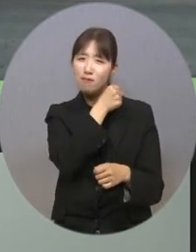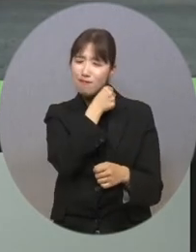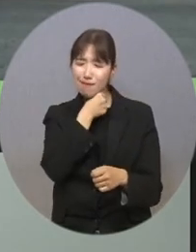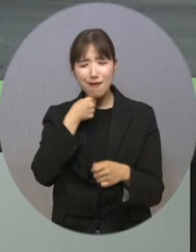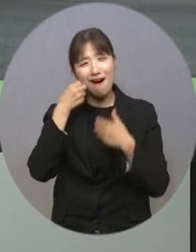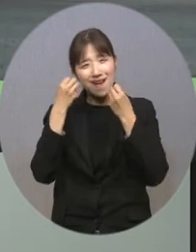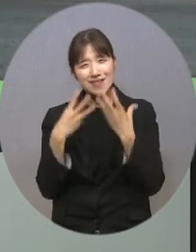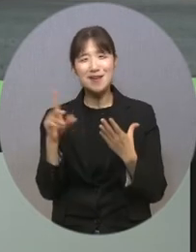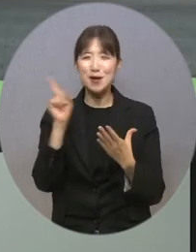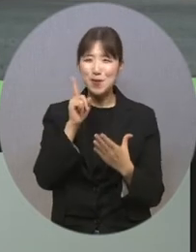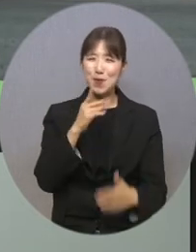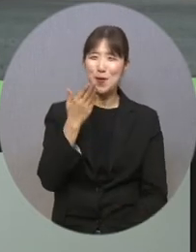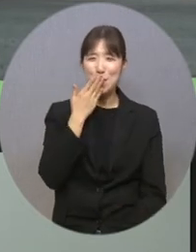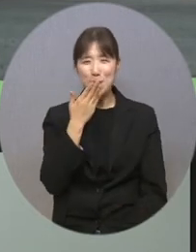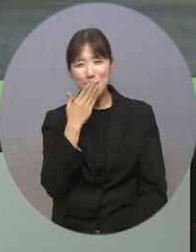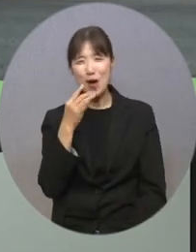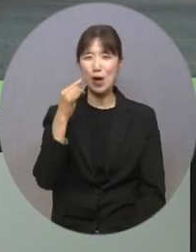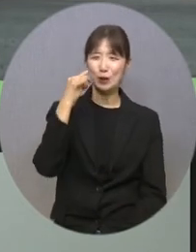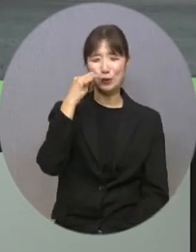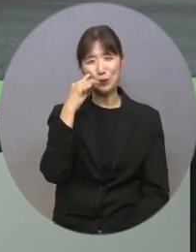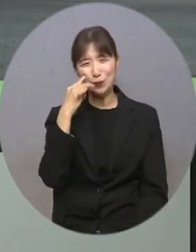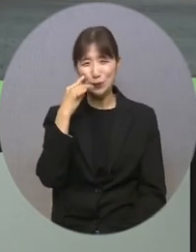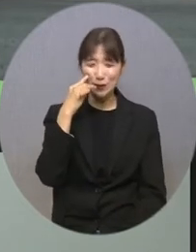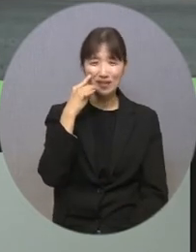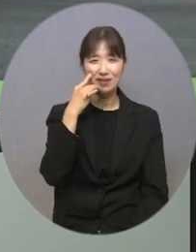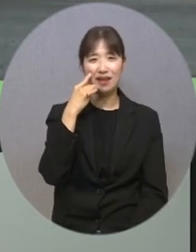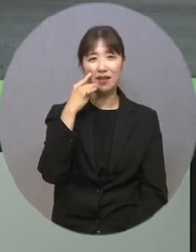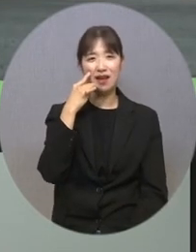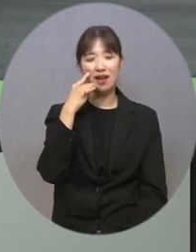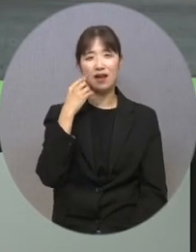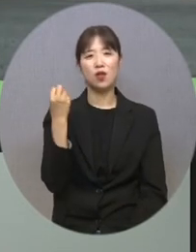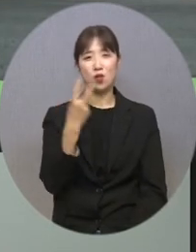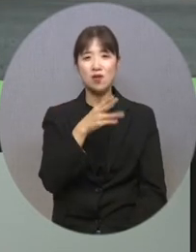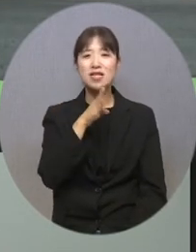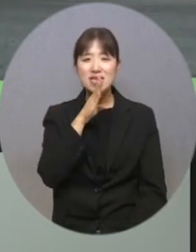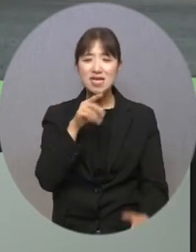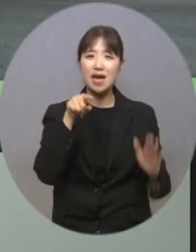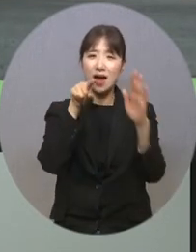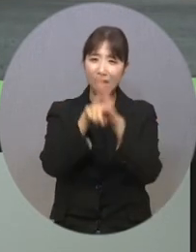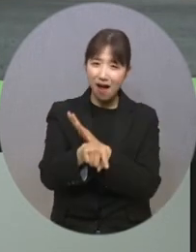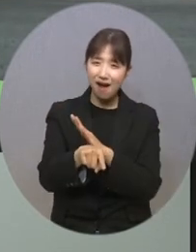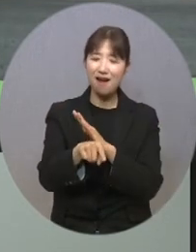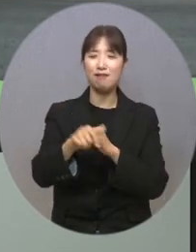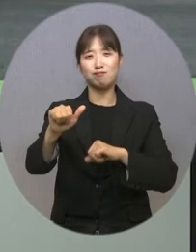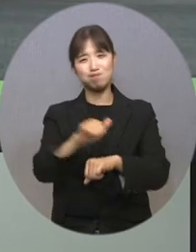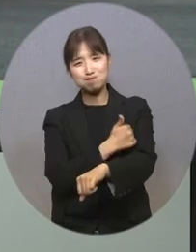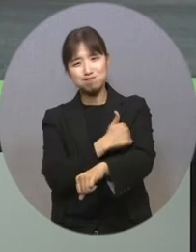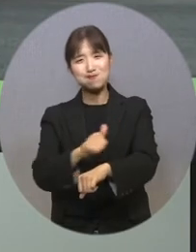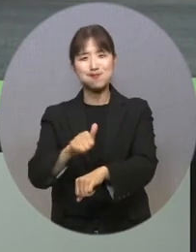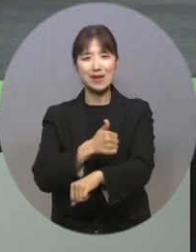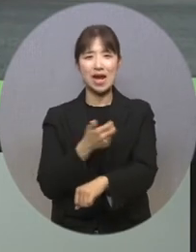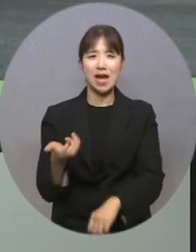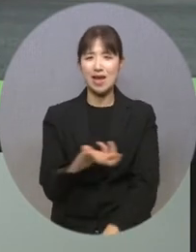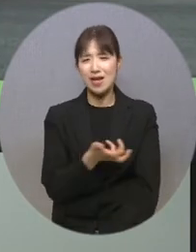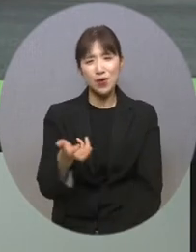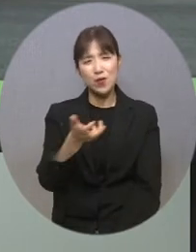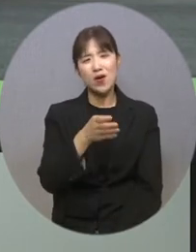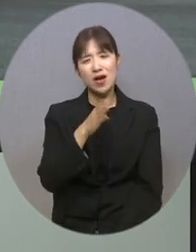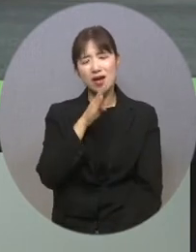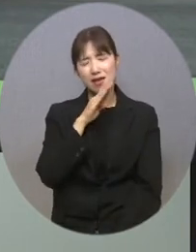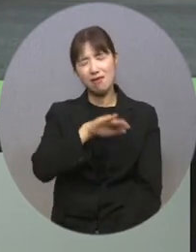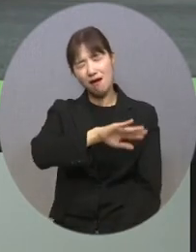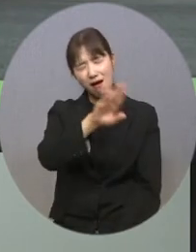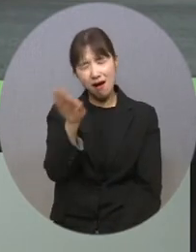맛있는 메뉴가 색 생겼을까 이런 궁금함 실제 이용 하고 오는데 까지 동선 모든것들을 고려하는